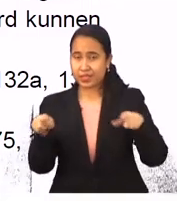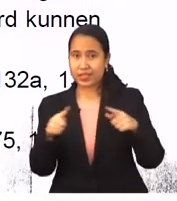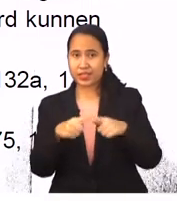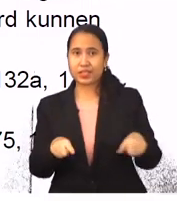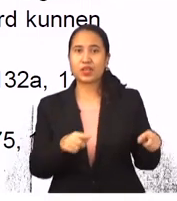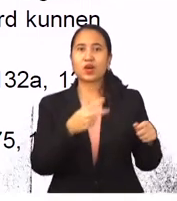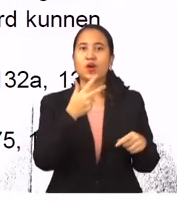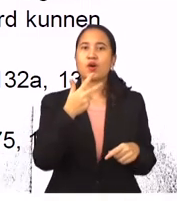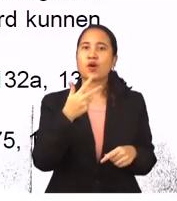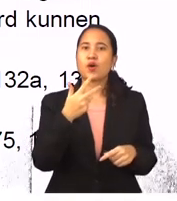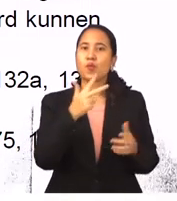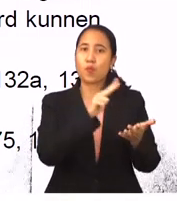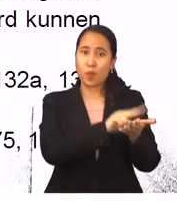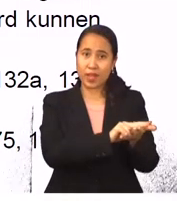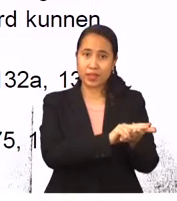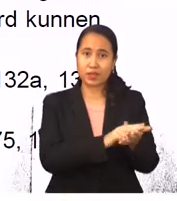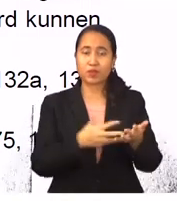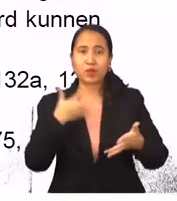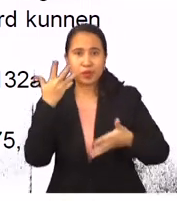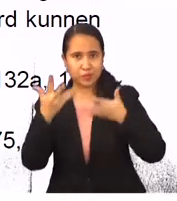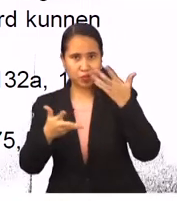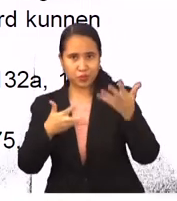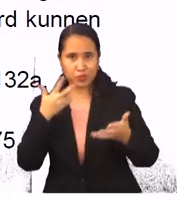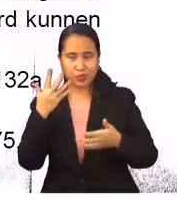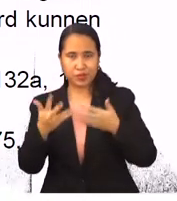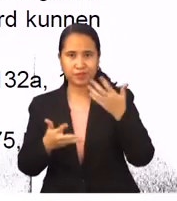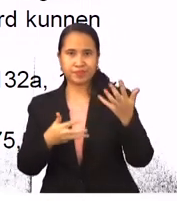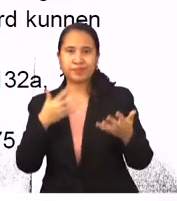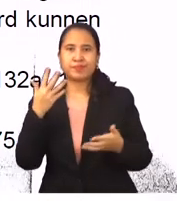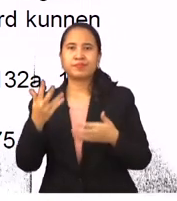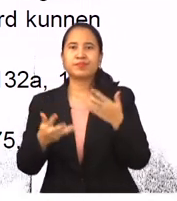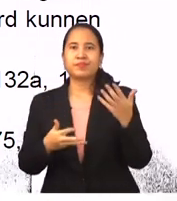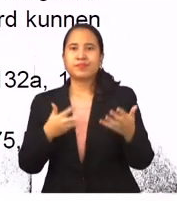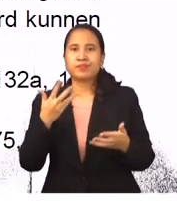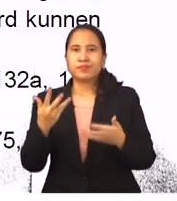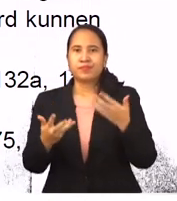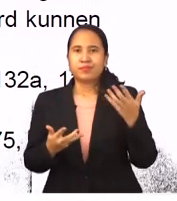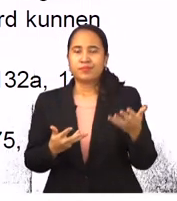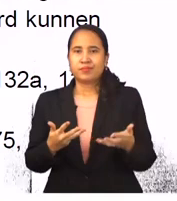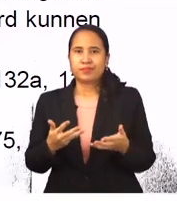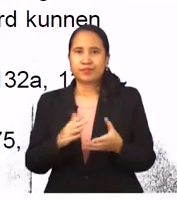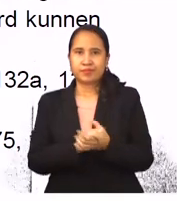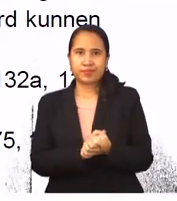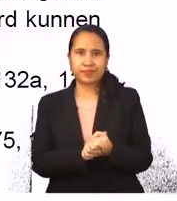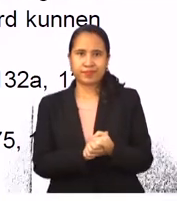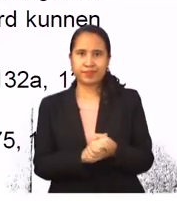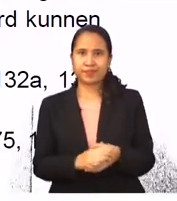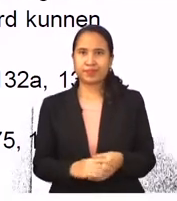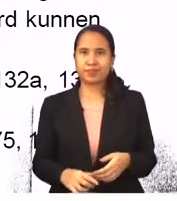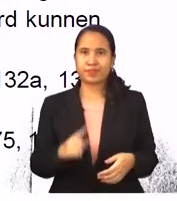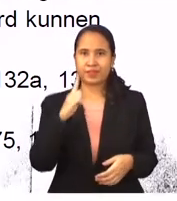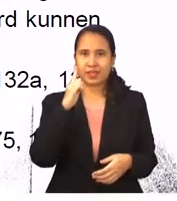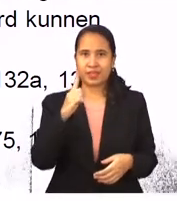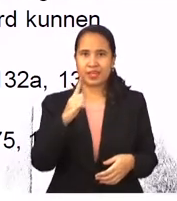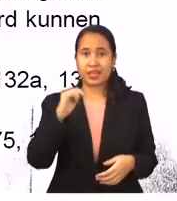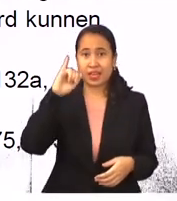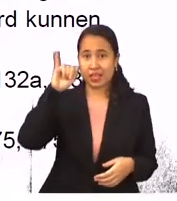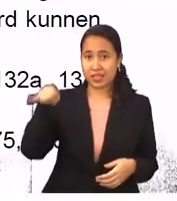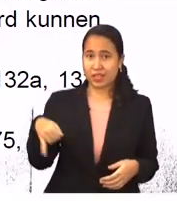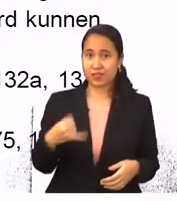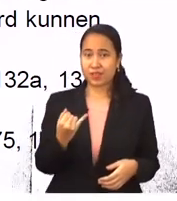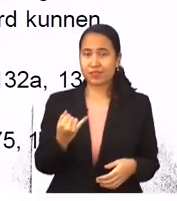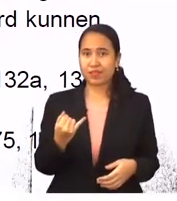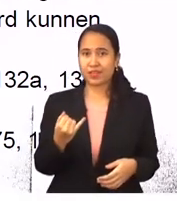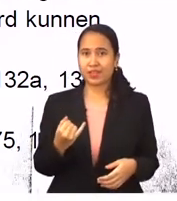5 april 2012, houdende het verlenen van amnestie aan personen die te rekenen van 1 januari